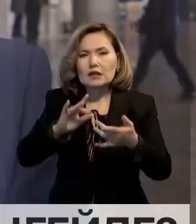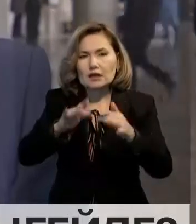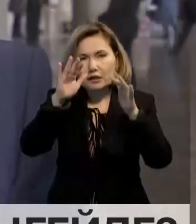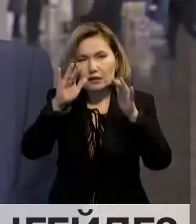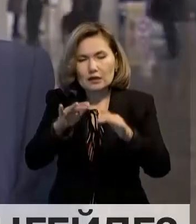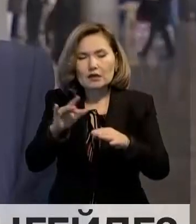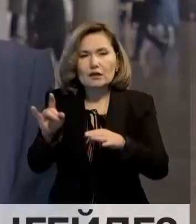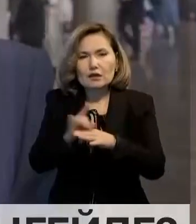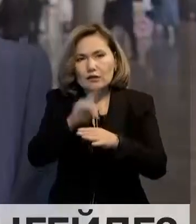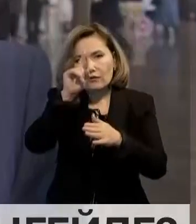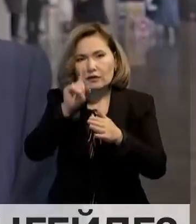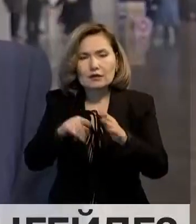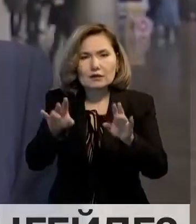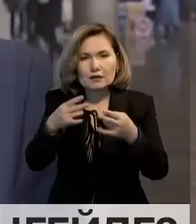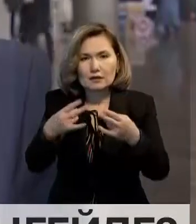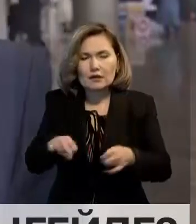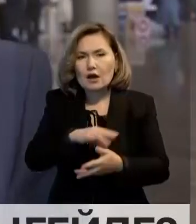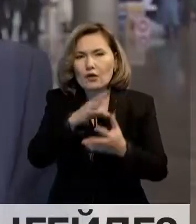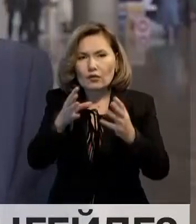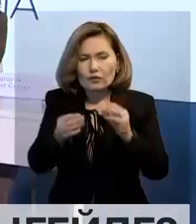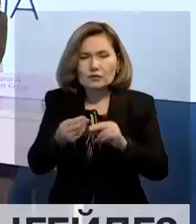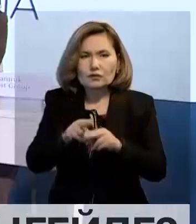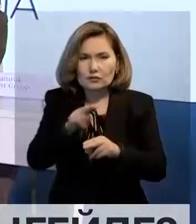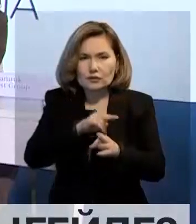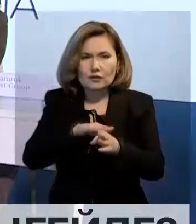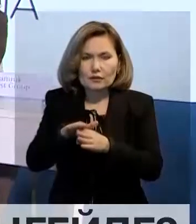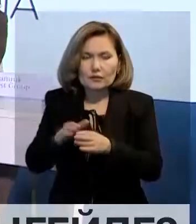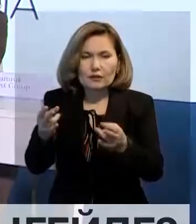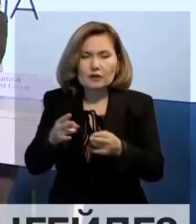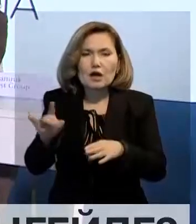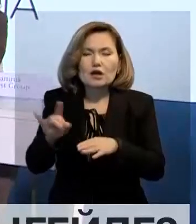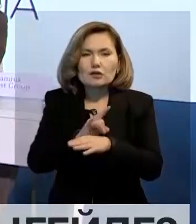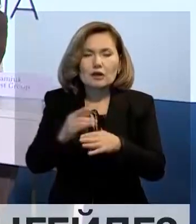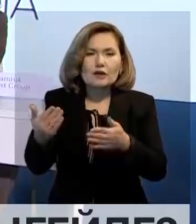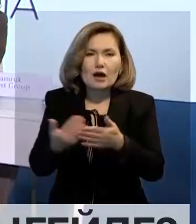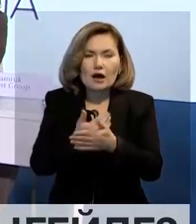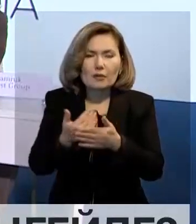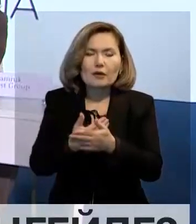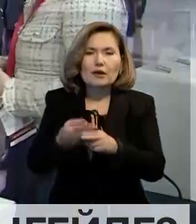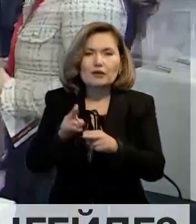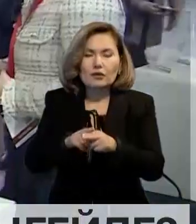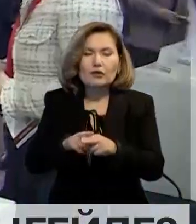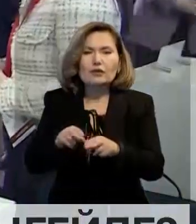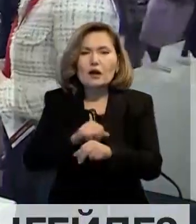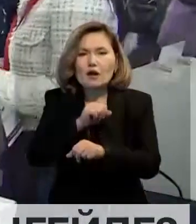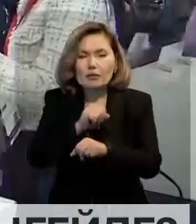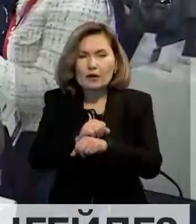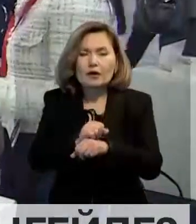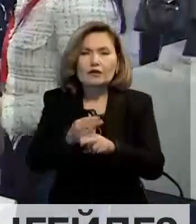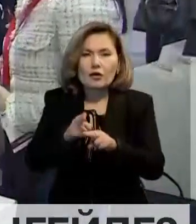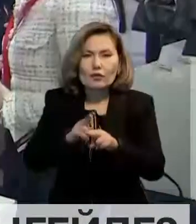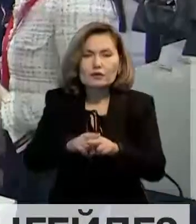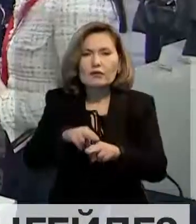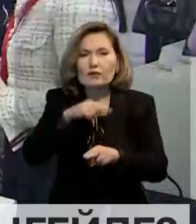қадағалап, оны тексеріп, одан кейін іске асырамыз. Алайда жалған ақпараттың жолын жабамыз деп, ақиқатты да ауыздықтауға болмайды.